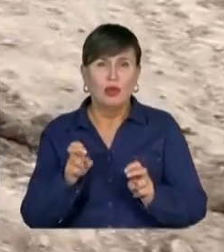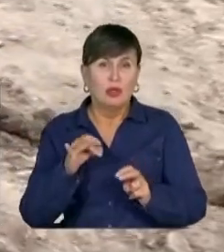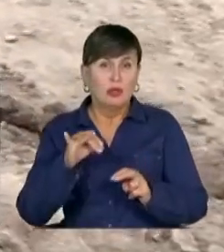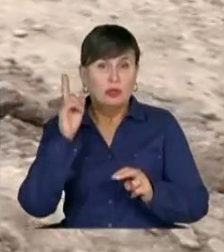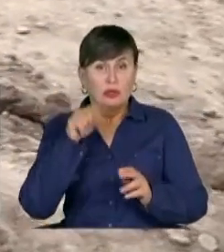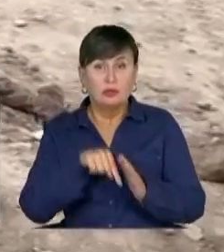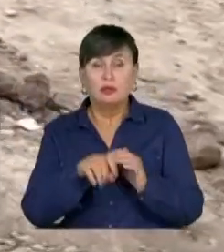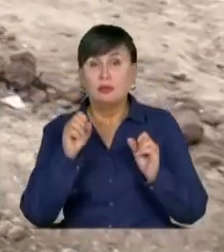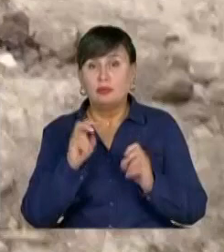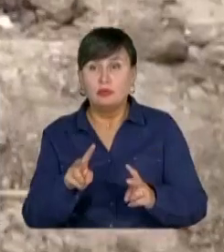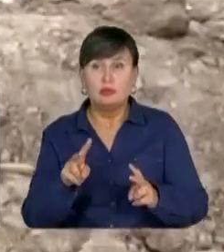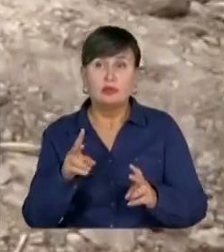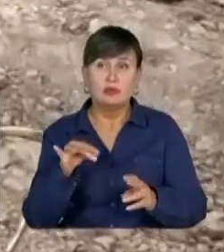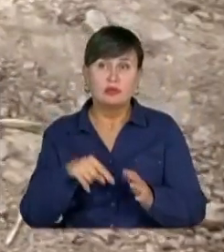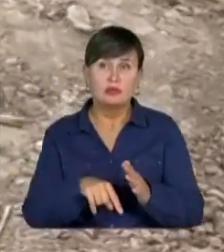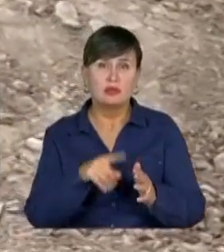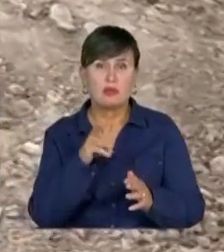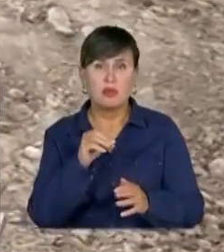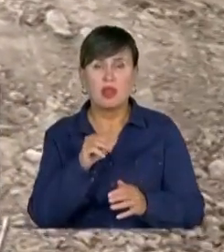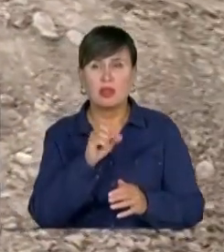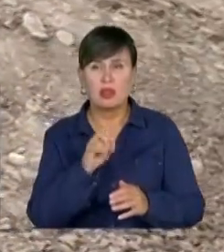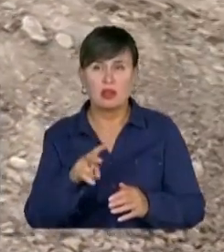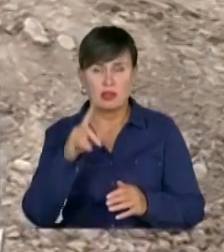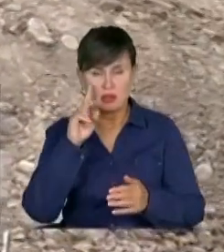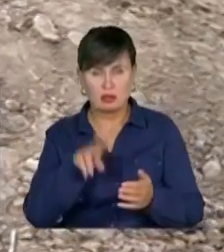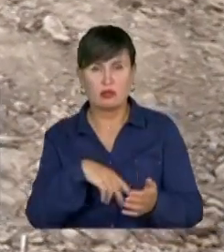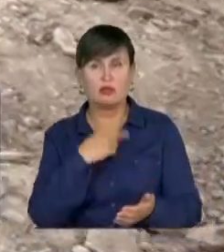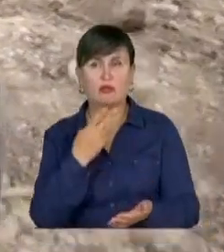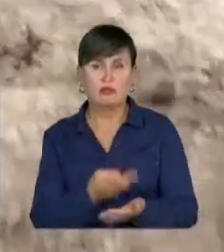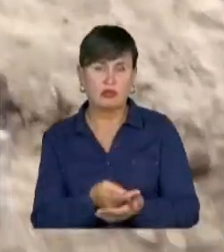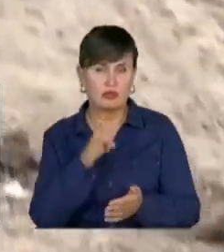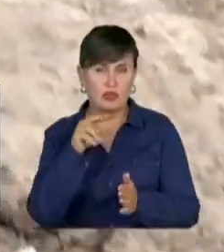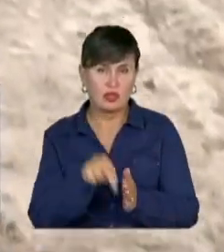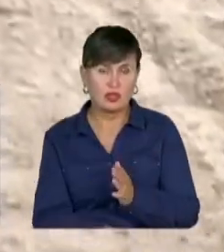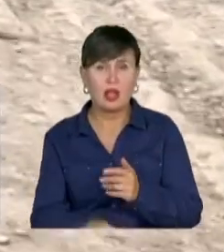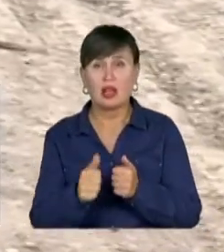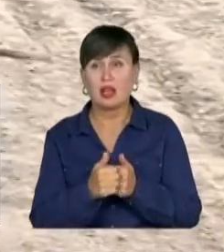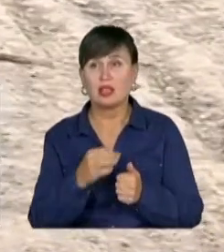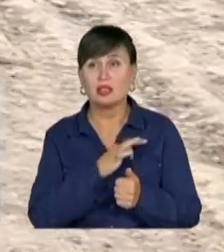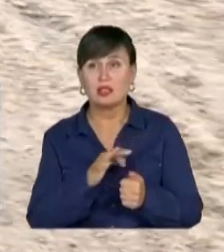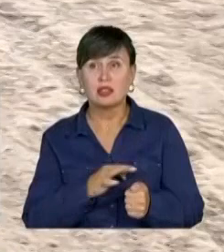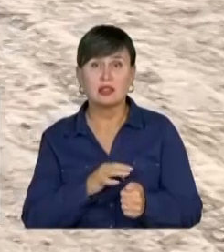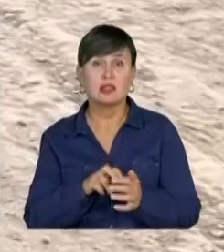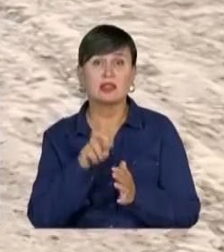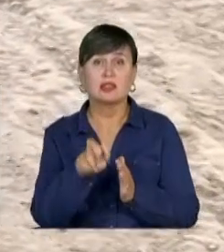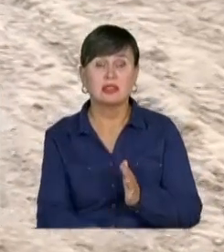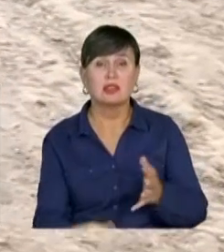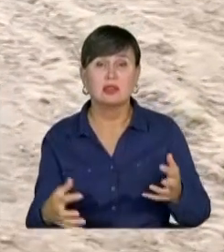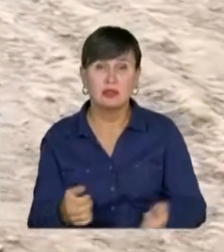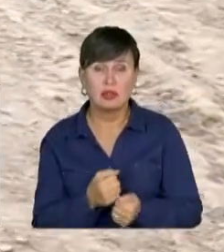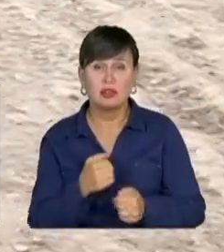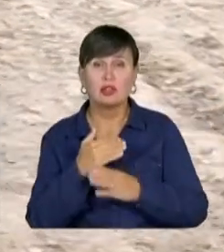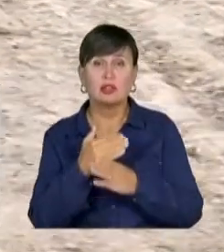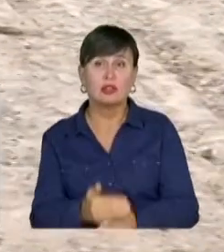опасности. Из-за сильных выбросов метана мужчина потерял сознание и упал в воду. Рядом стоявший сын бросился спасать отца. На